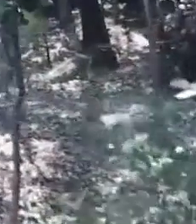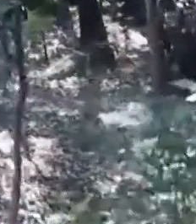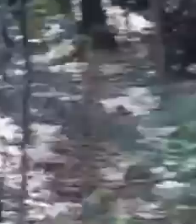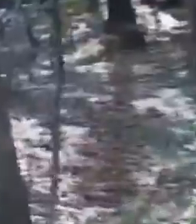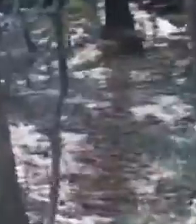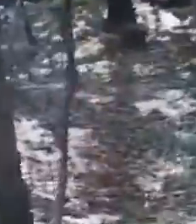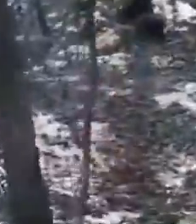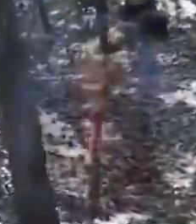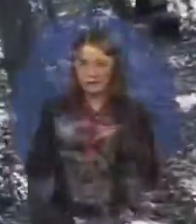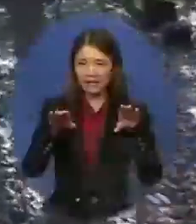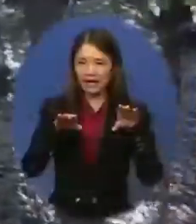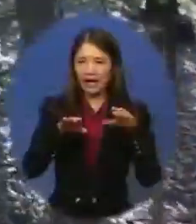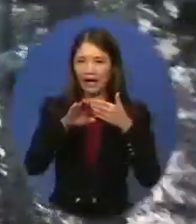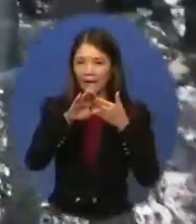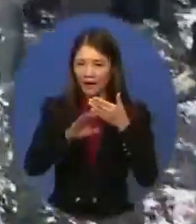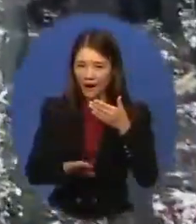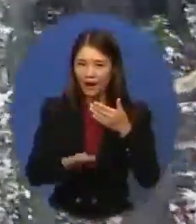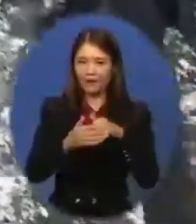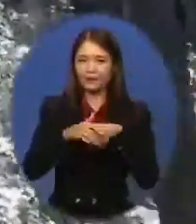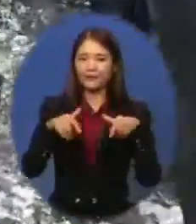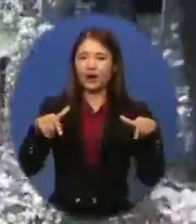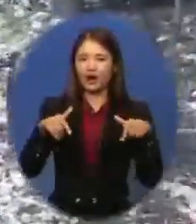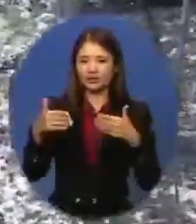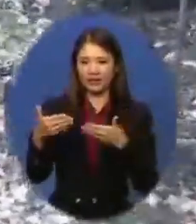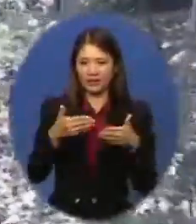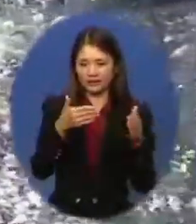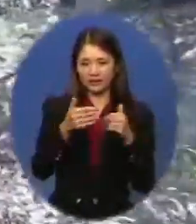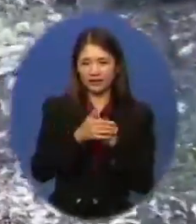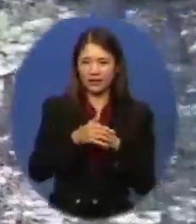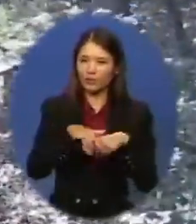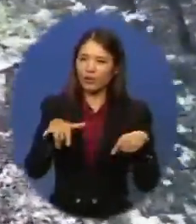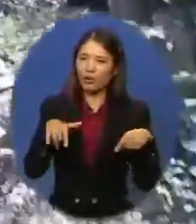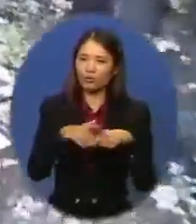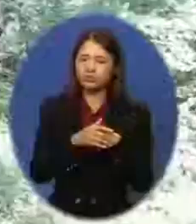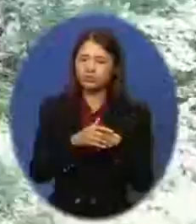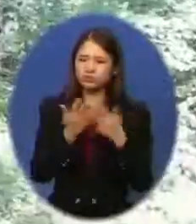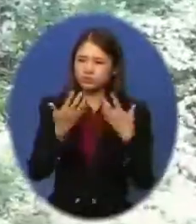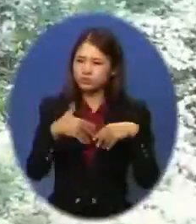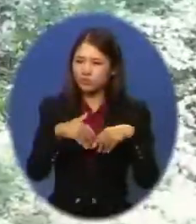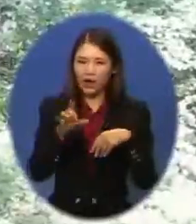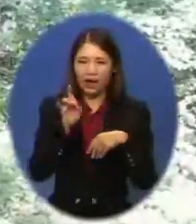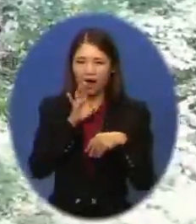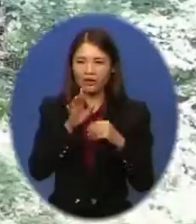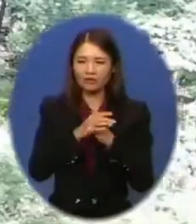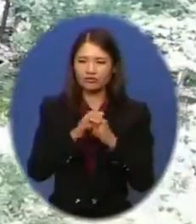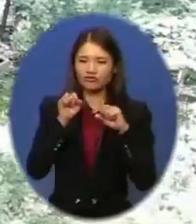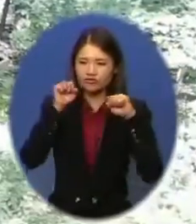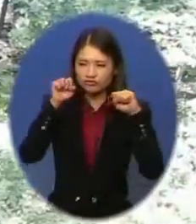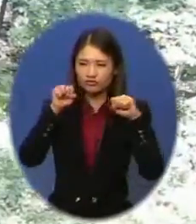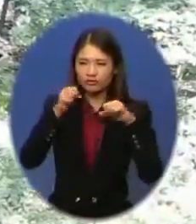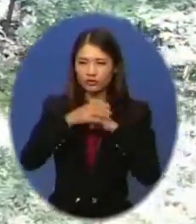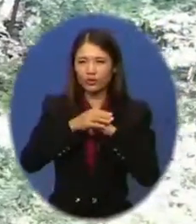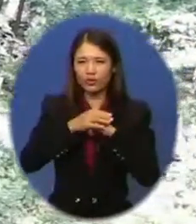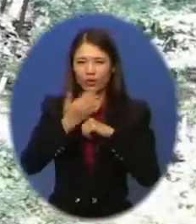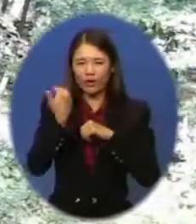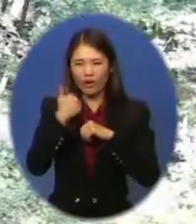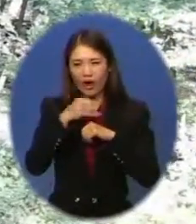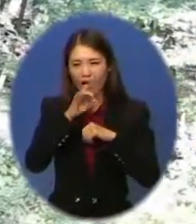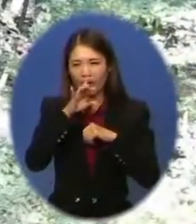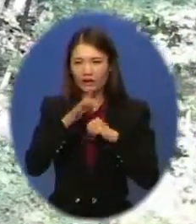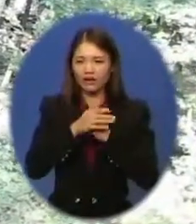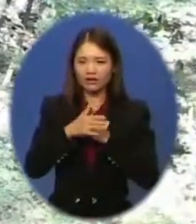낮은 경사도의 평탄한 길이지만 평소의 여건 때문에 운동을 하지 못해 힘들어하는 분들도 있었는데요.